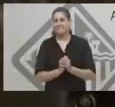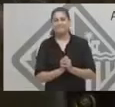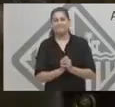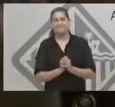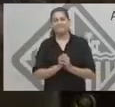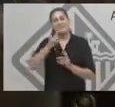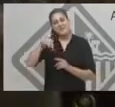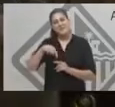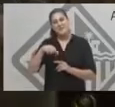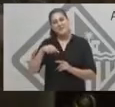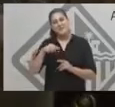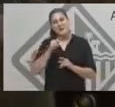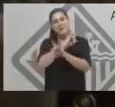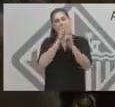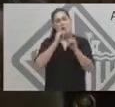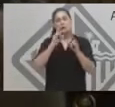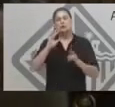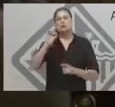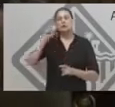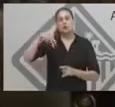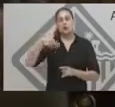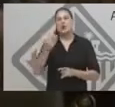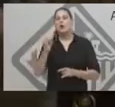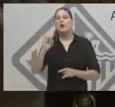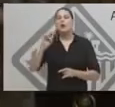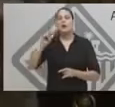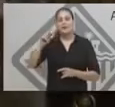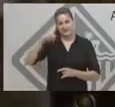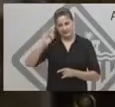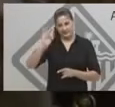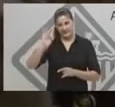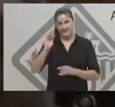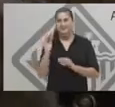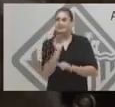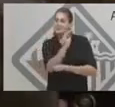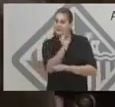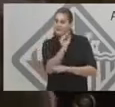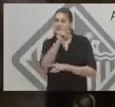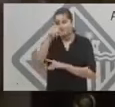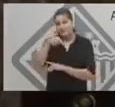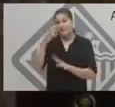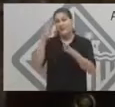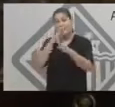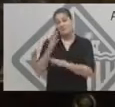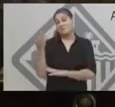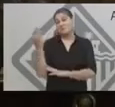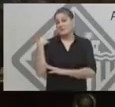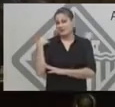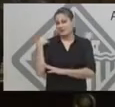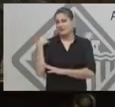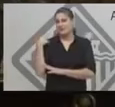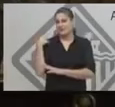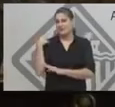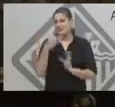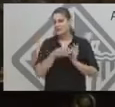i la protecció del bosc de Son Quint. I sobretot també fer esment de lo que la legislatura passada va ser en